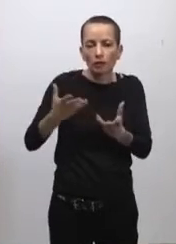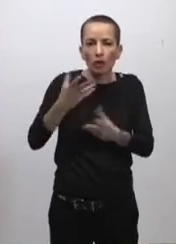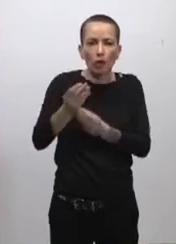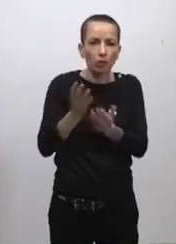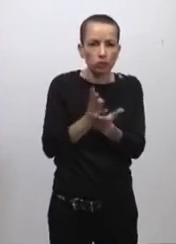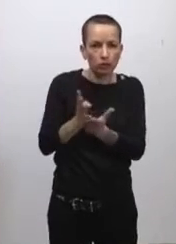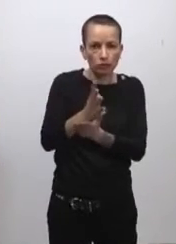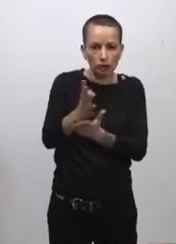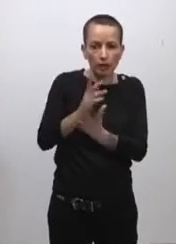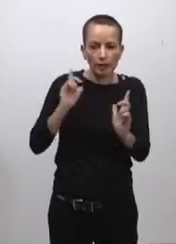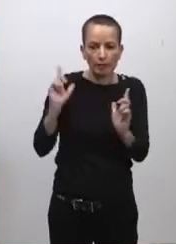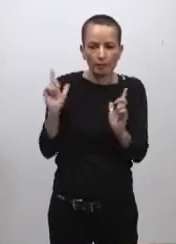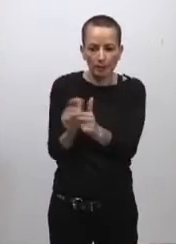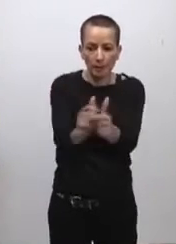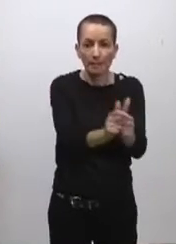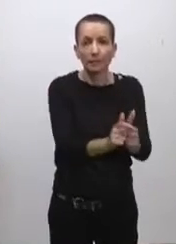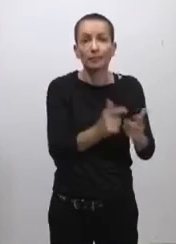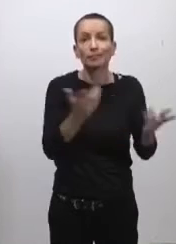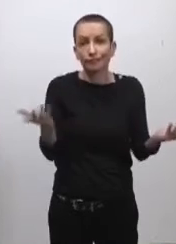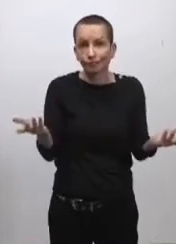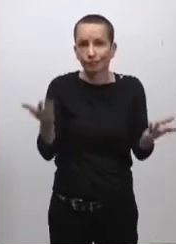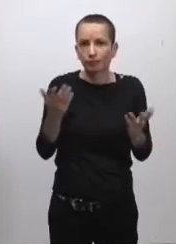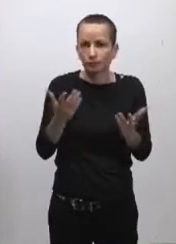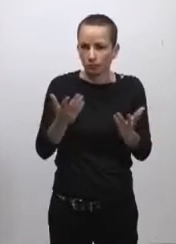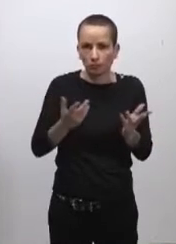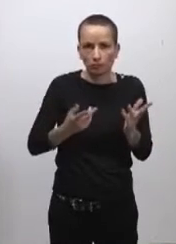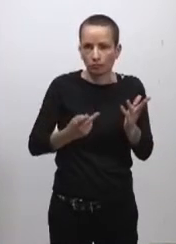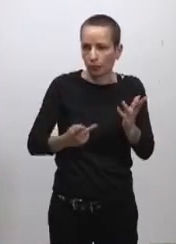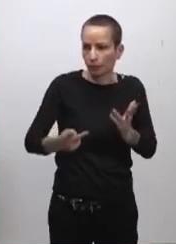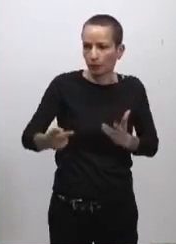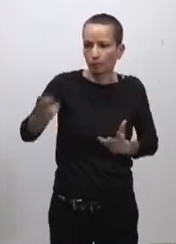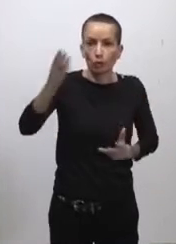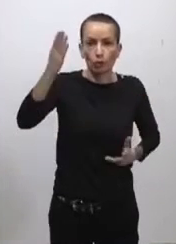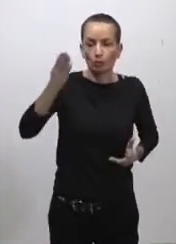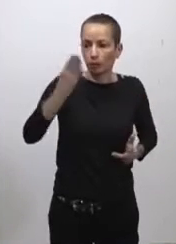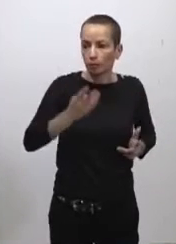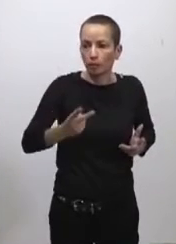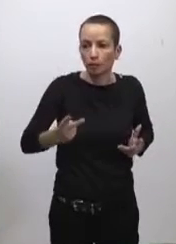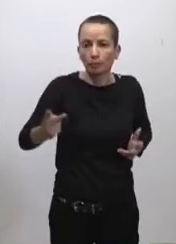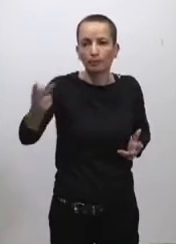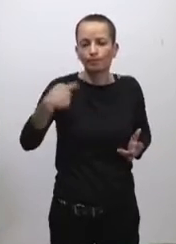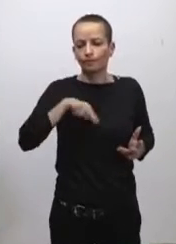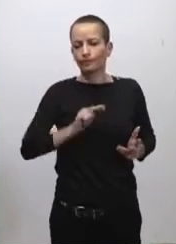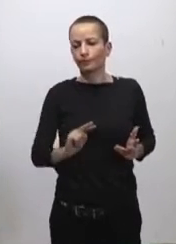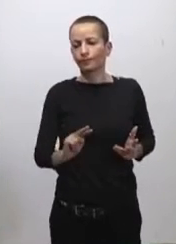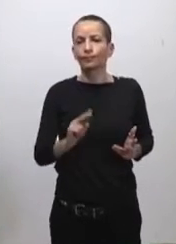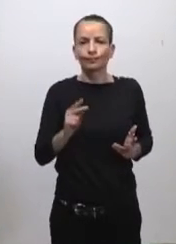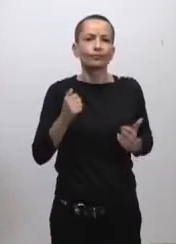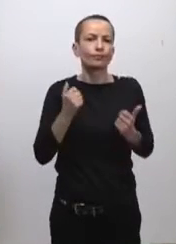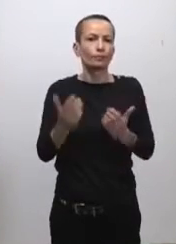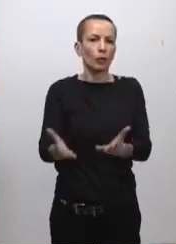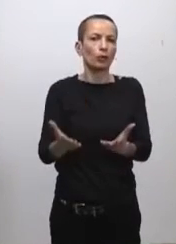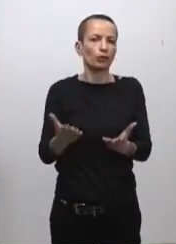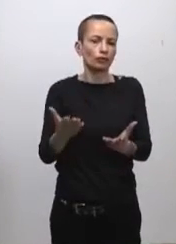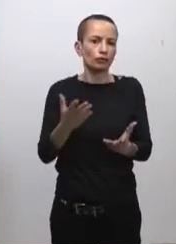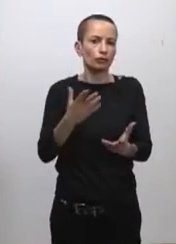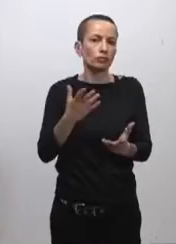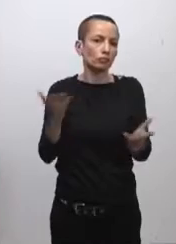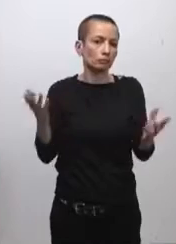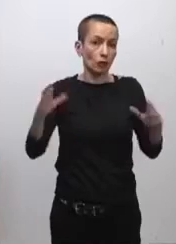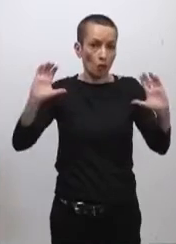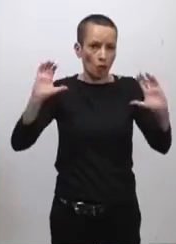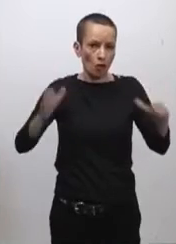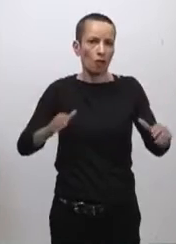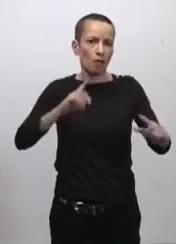projets. Donc face à la démultiplication de ces besoins, la métropole a proposé donc participer à ce